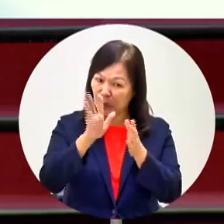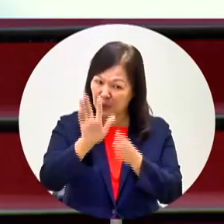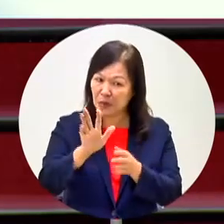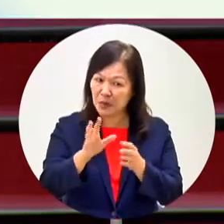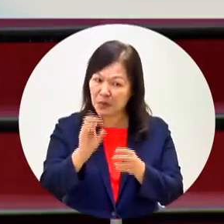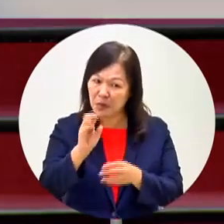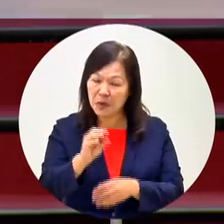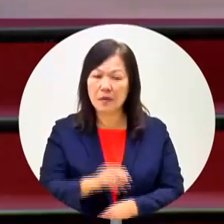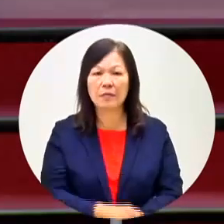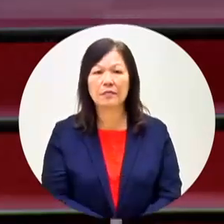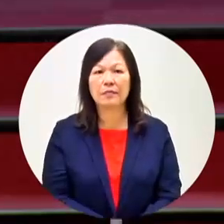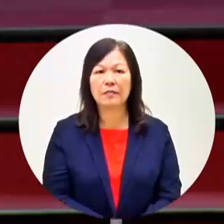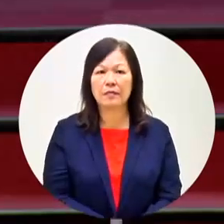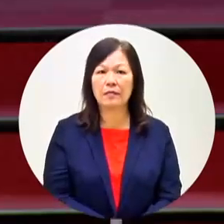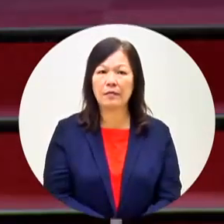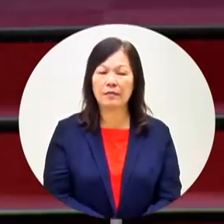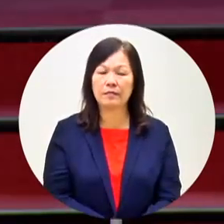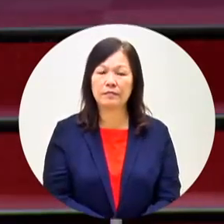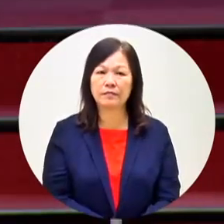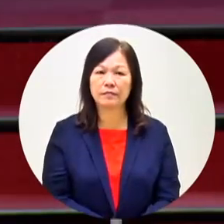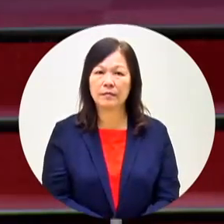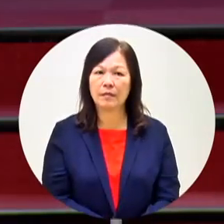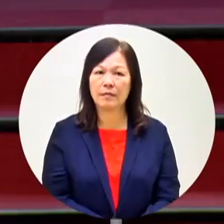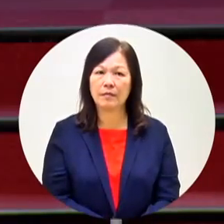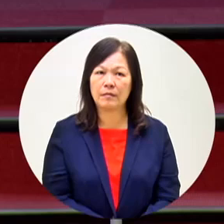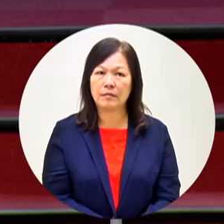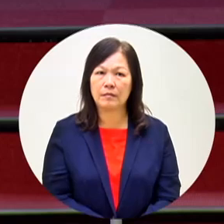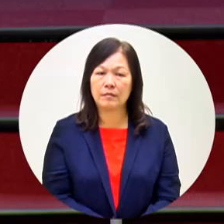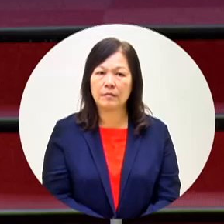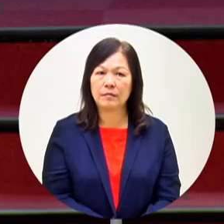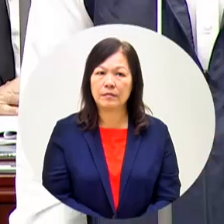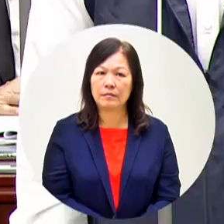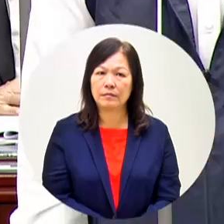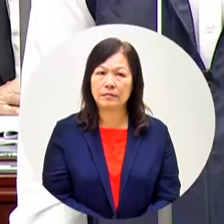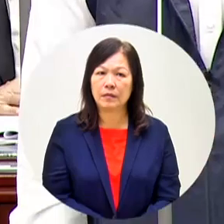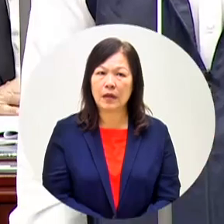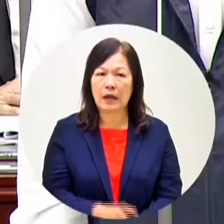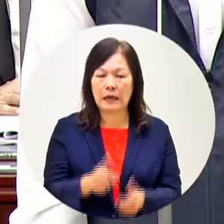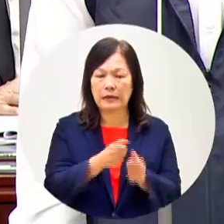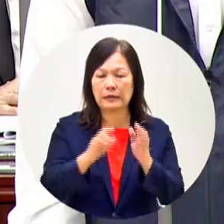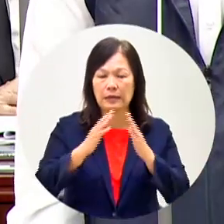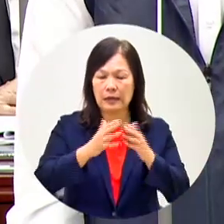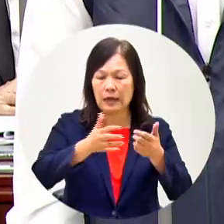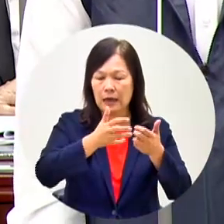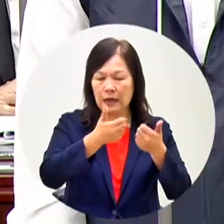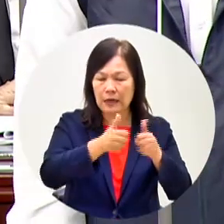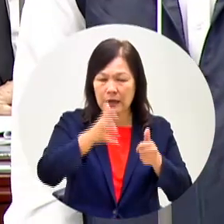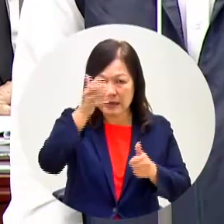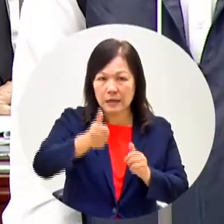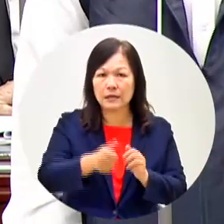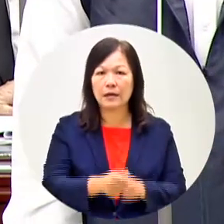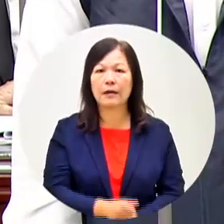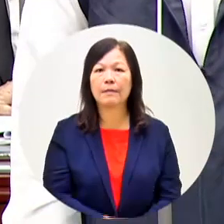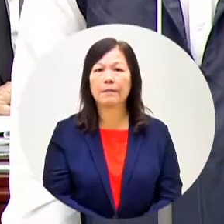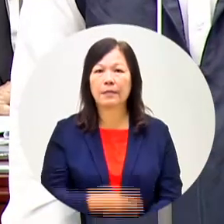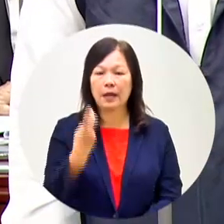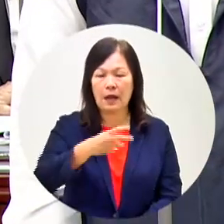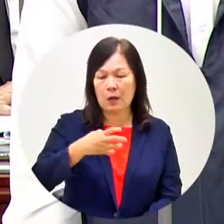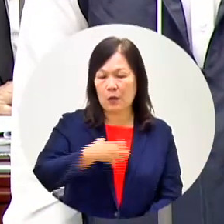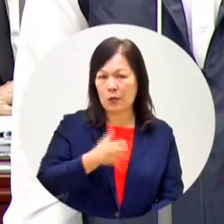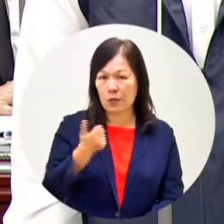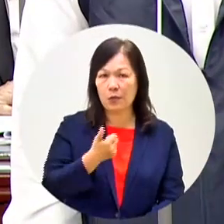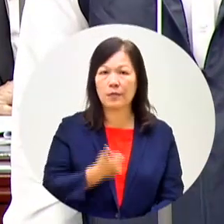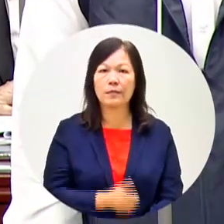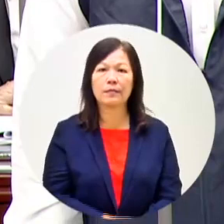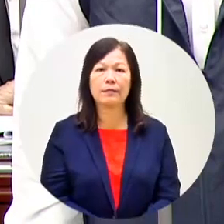来，他有嘞。 感谢我们议长啊，感谢吴议员。我们目